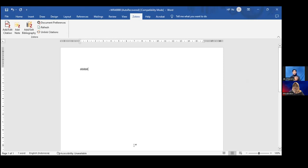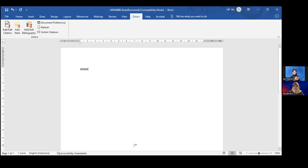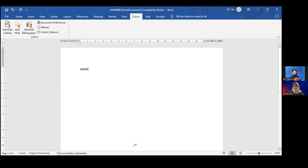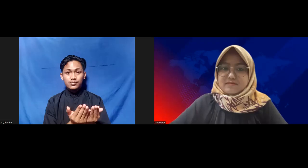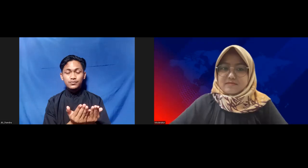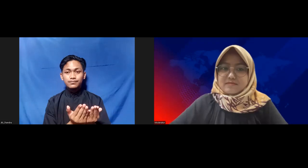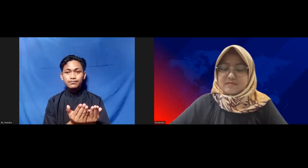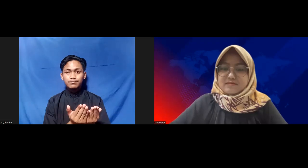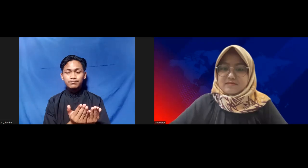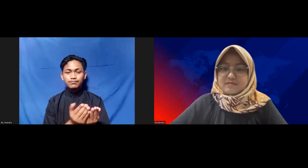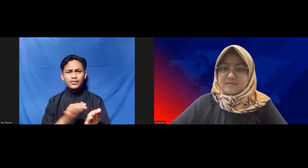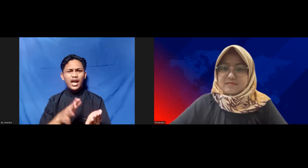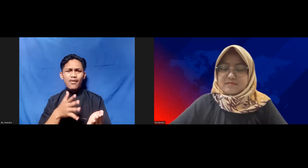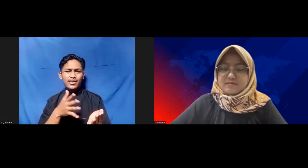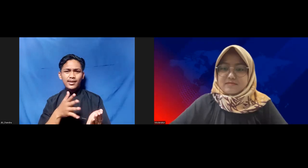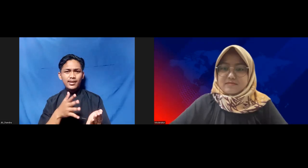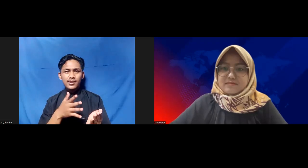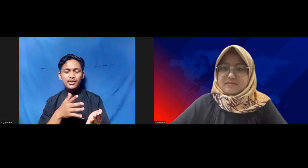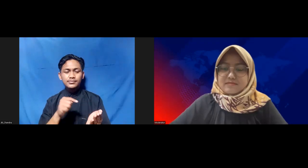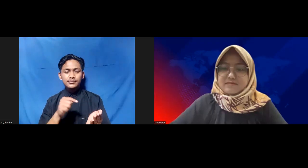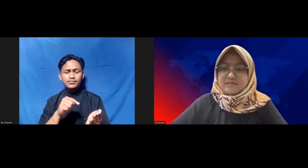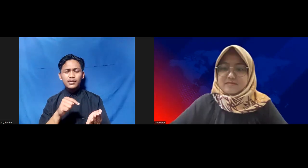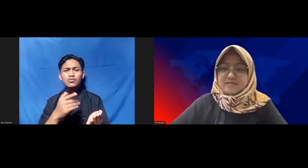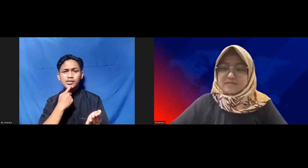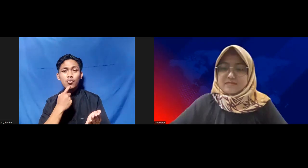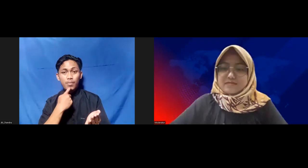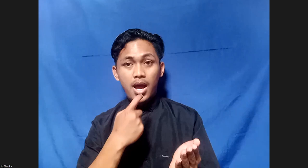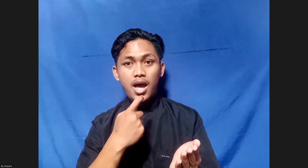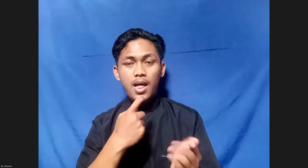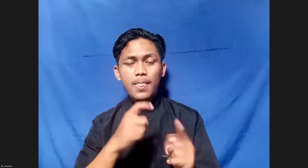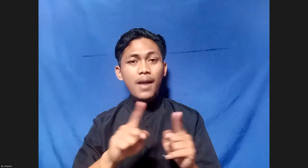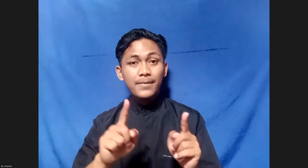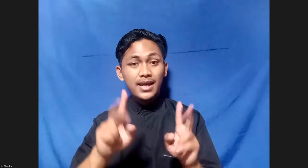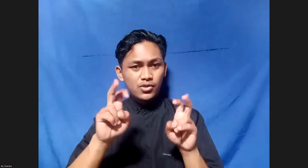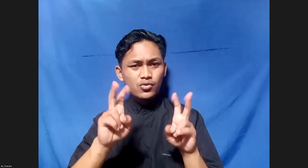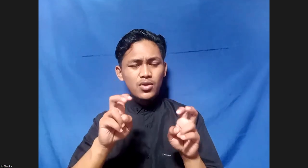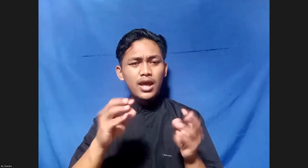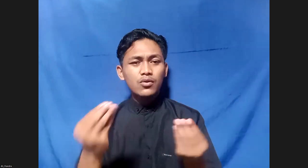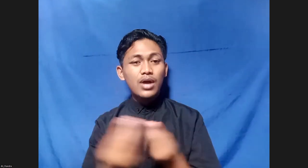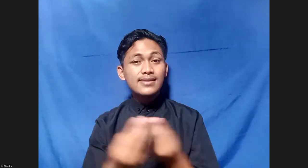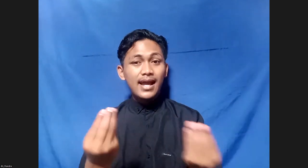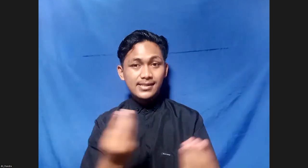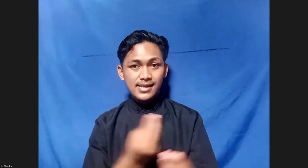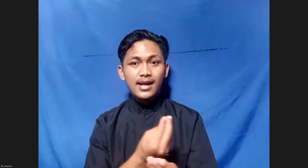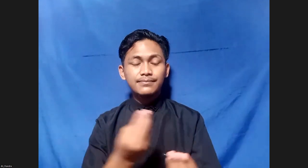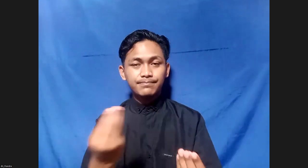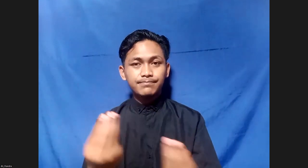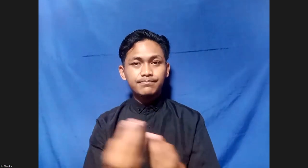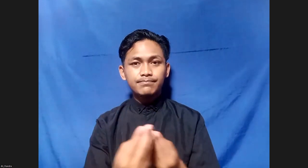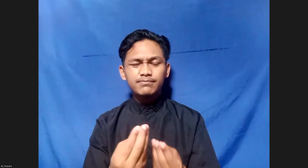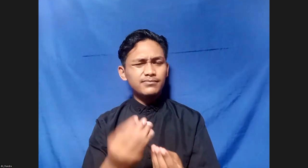khawatirnya itu nanti saya pernah mencoba itu judul bukunya jadi acak-acak dan